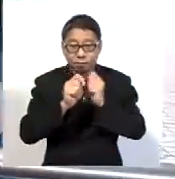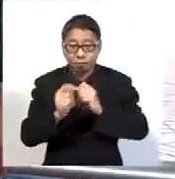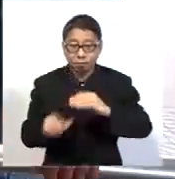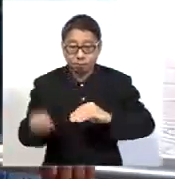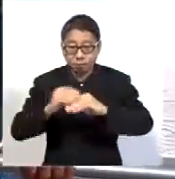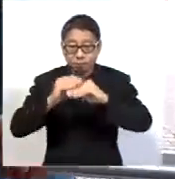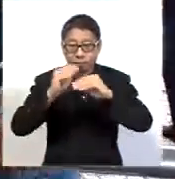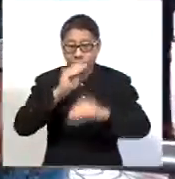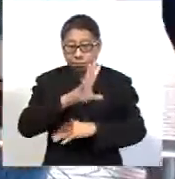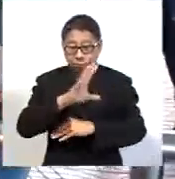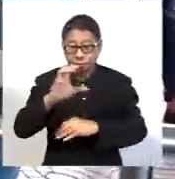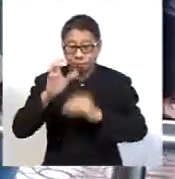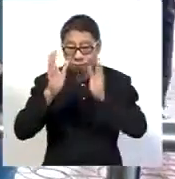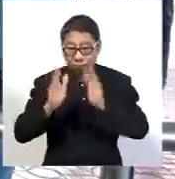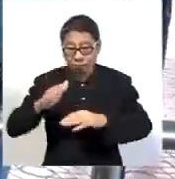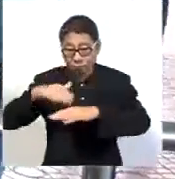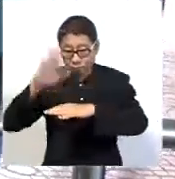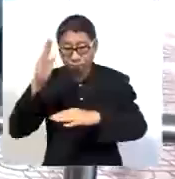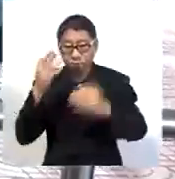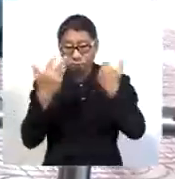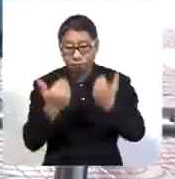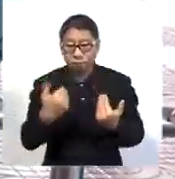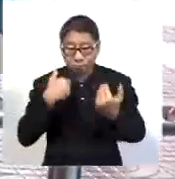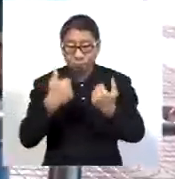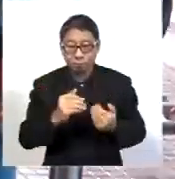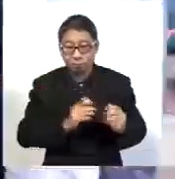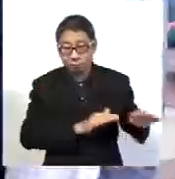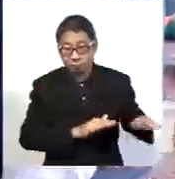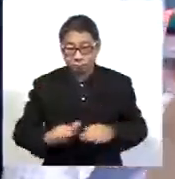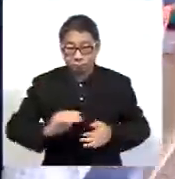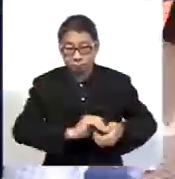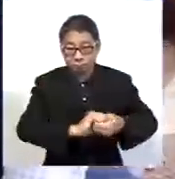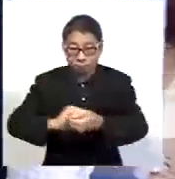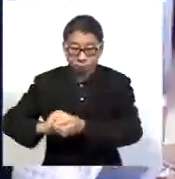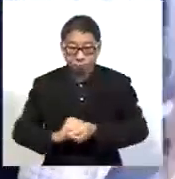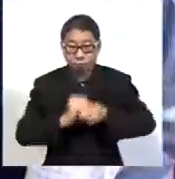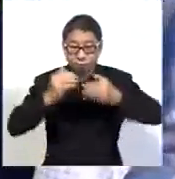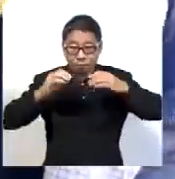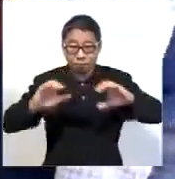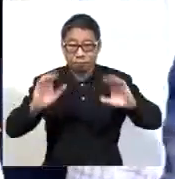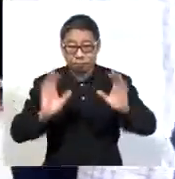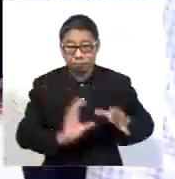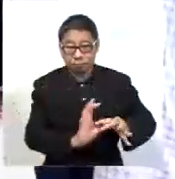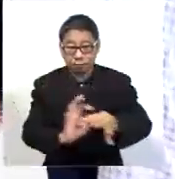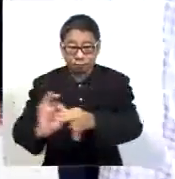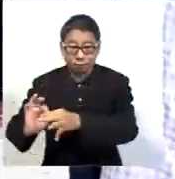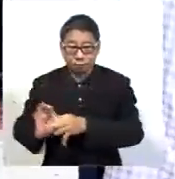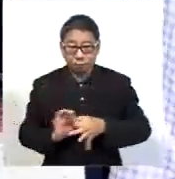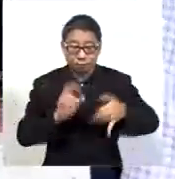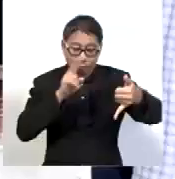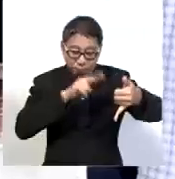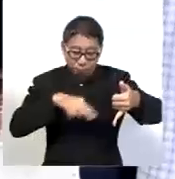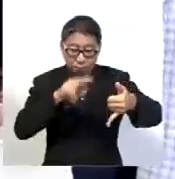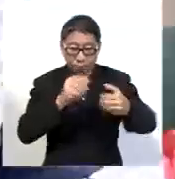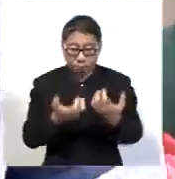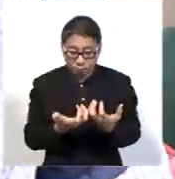อทะลุ500คนไปเรียบร้อยแล้วก็บอกว่าพร้อมจะให้ความร่วมมือกับหน่วยงานภาครัฐและหน่วยงานที่เกี่ยวข้องในการตรวจคั